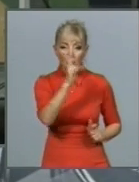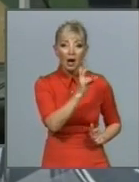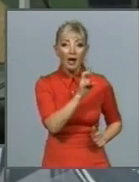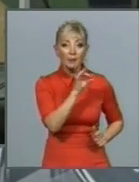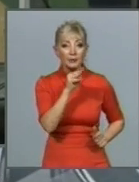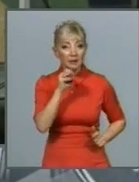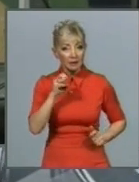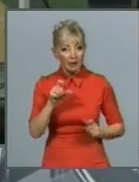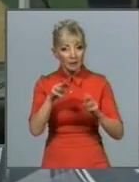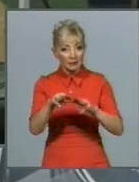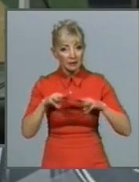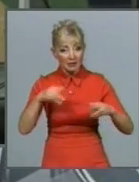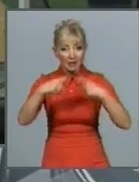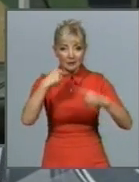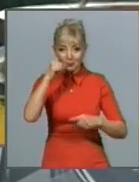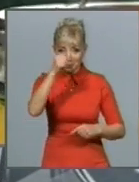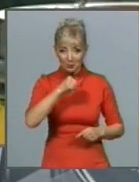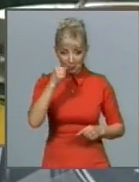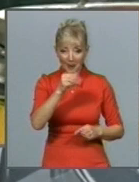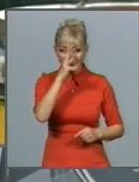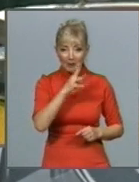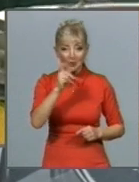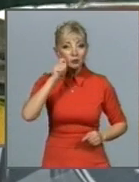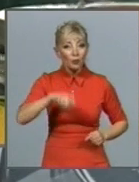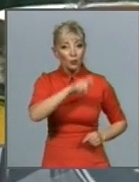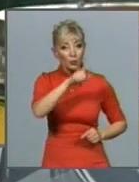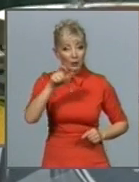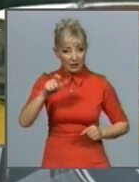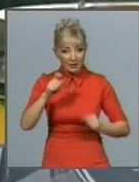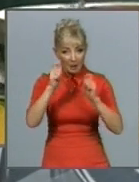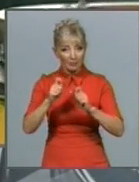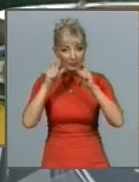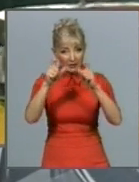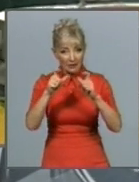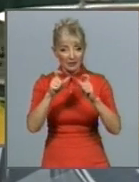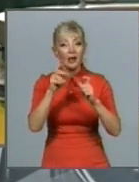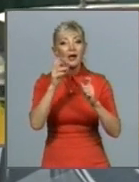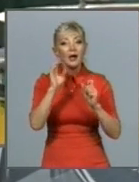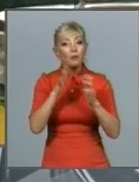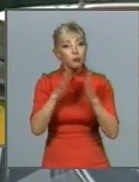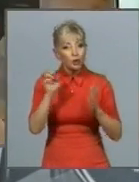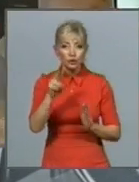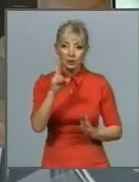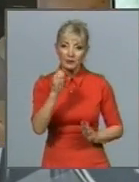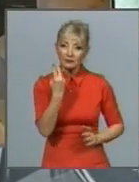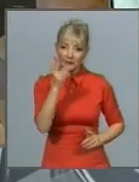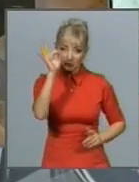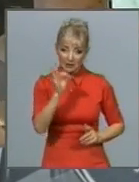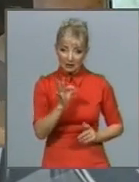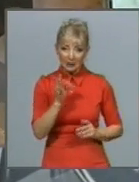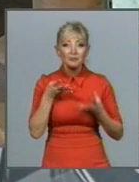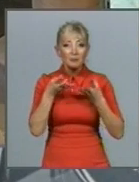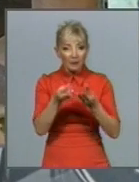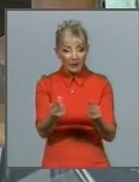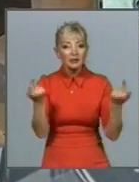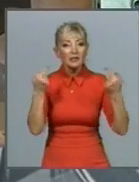міністрів, наступного року зарплати українців мають зрости більше, ніж на 12%. Проте на це підвищення суттєво вплине